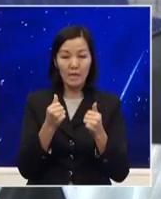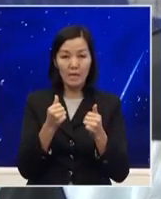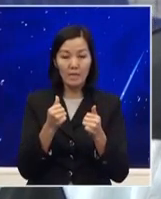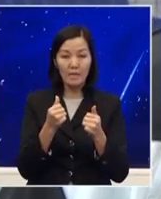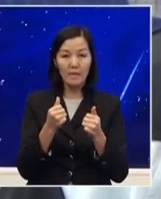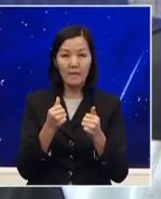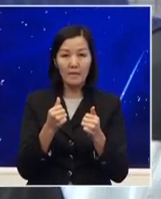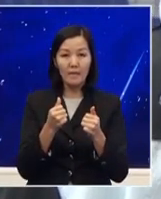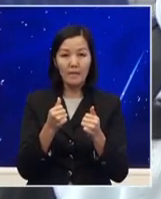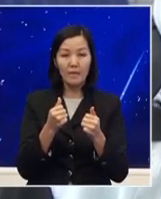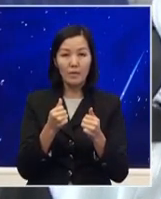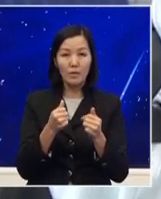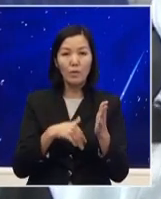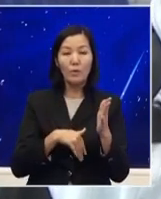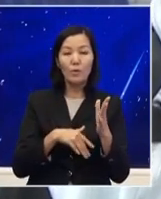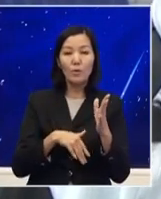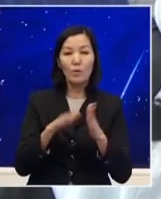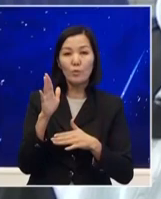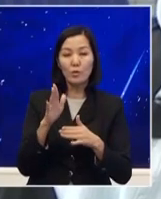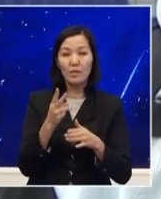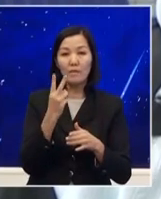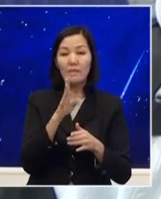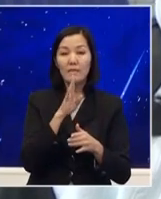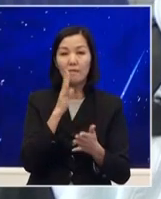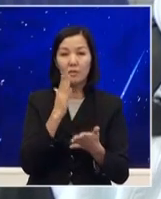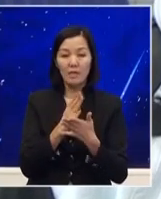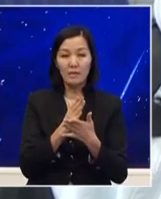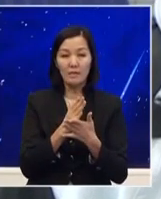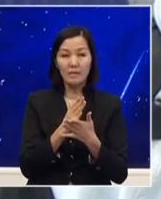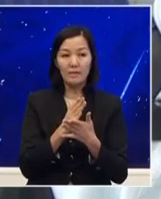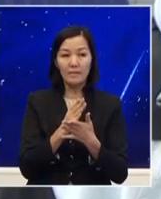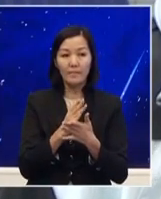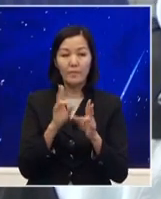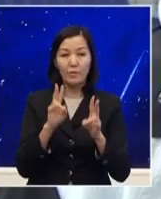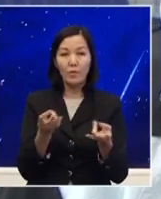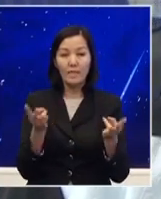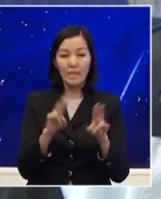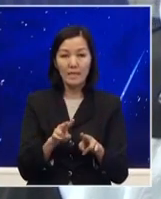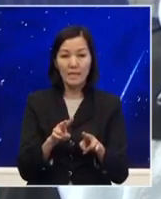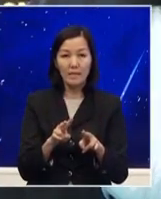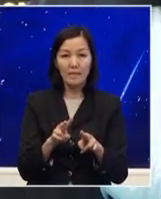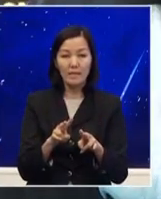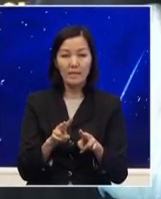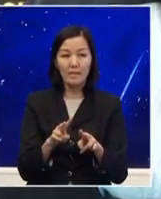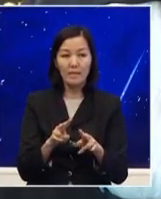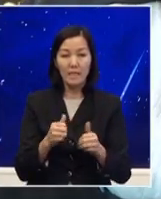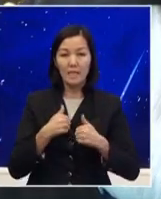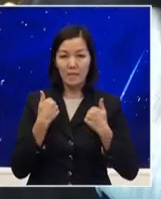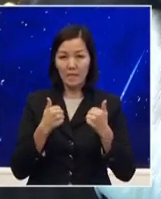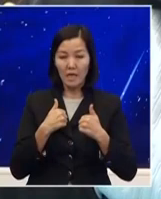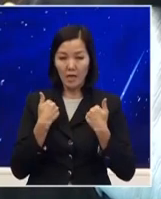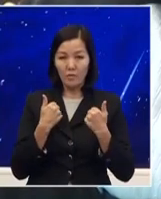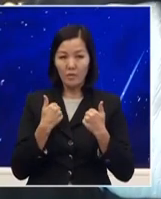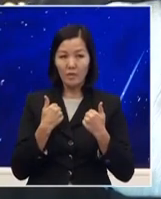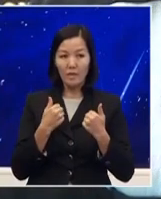молодежной команды пару девчонок. Ну, остальные пока у нас втягиваются. Для меня, то есть